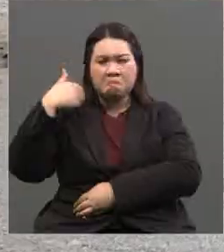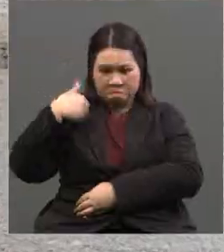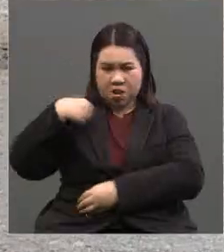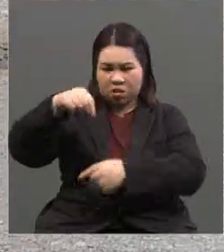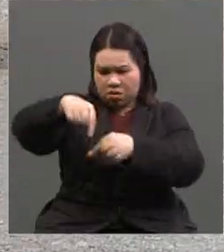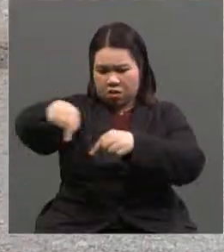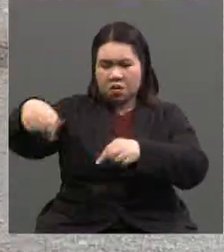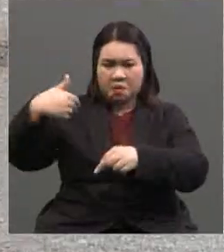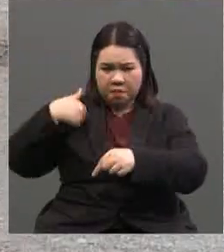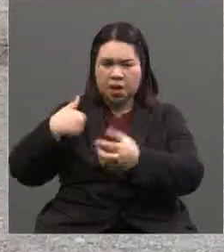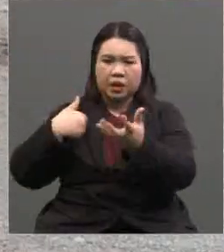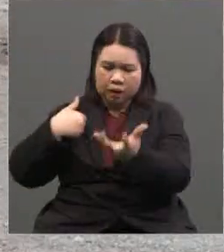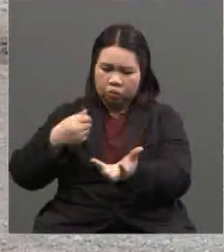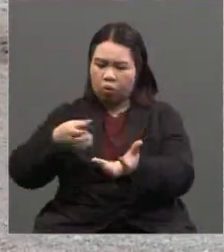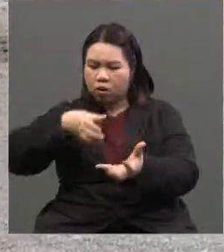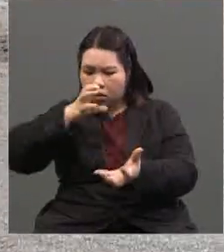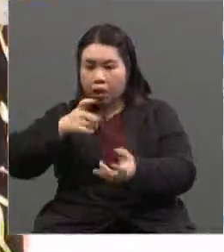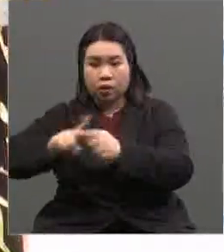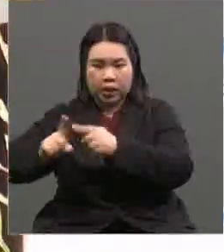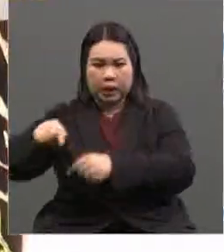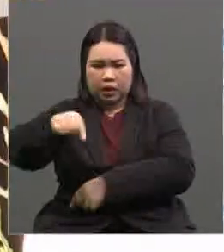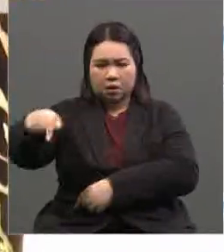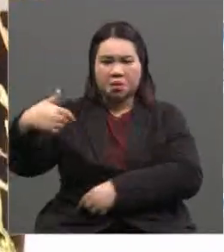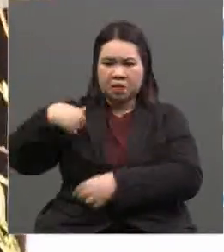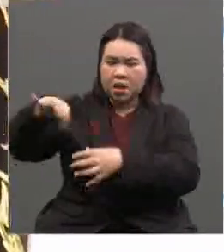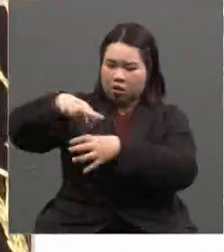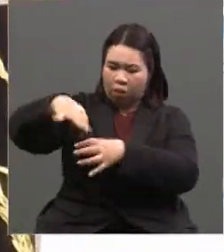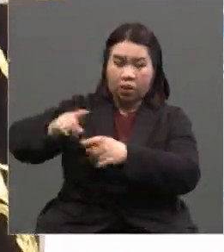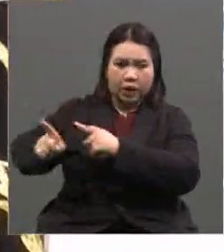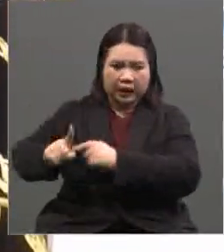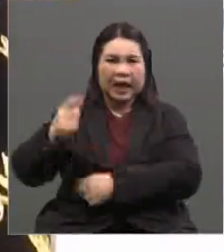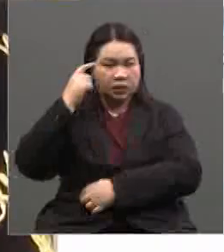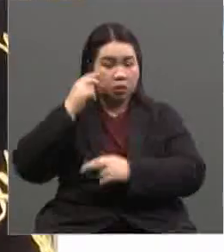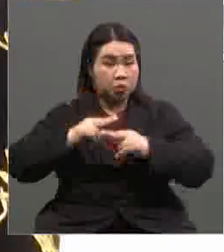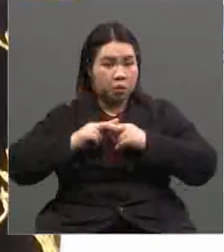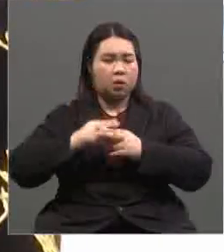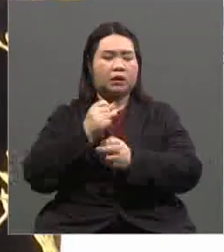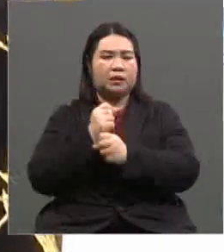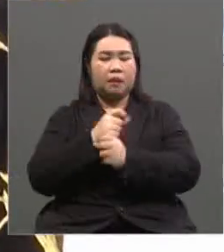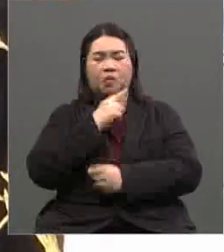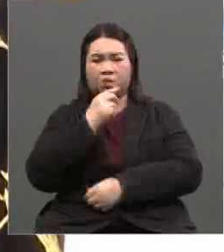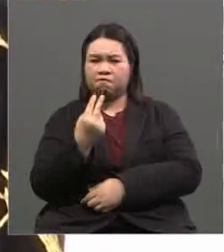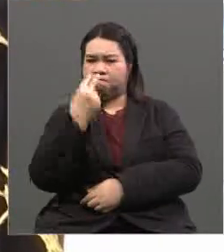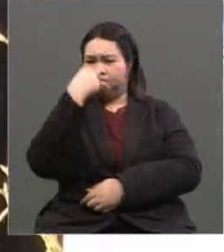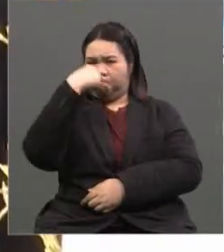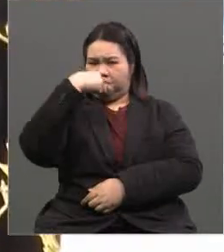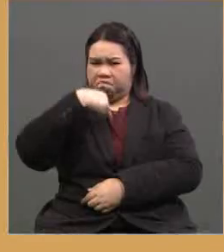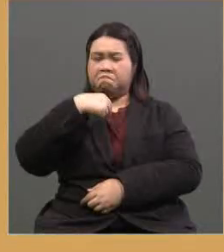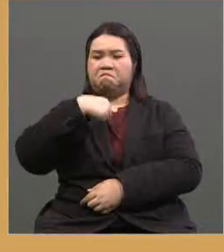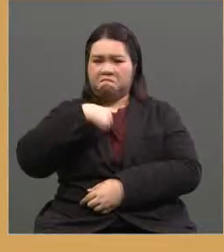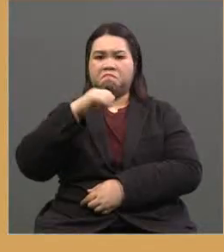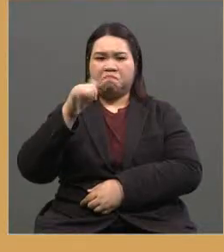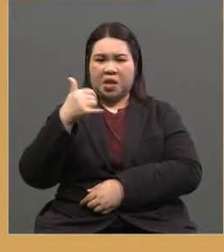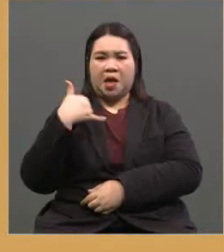ครับตามภาชนะต่างๆเพราะว่าการใช้ไซยาไนด์นั้นด้วยการผสมเองเมื่อสูดดมเข้าไปก็จะได้รับพิษจำ